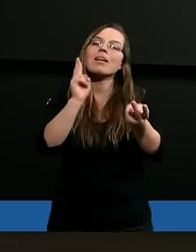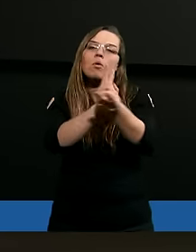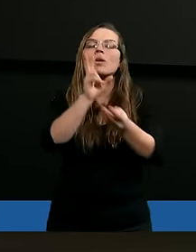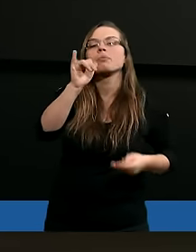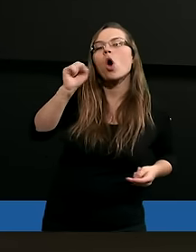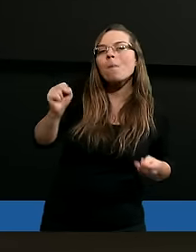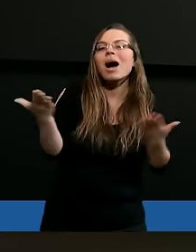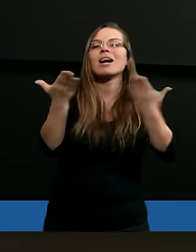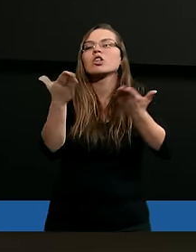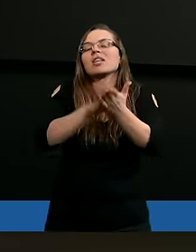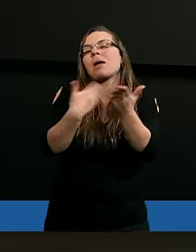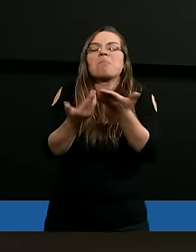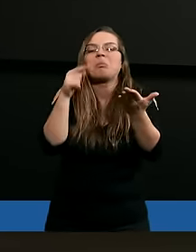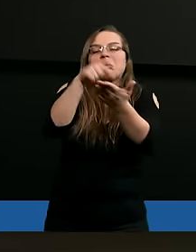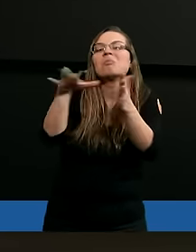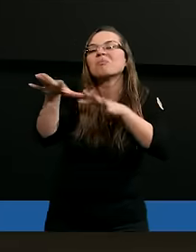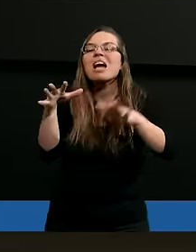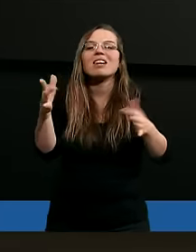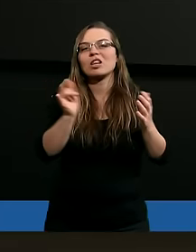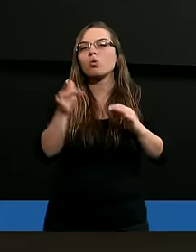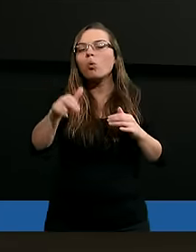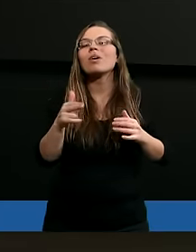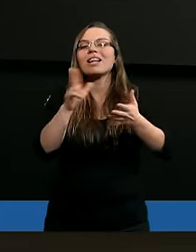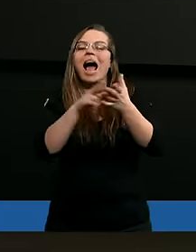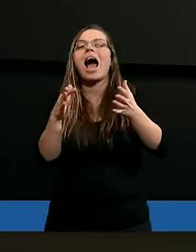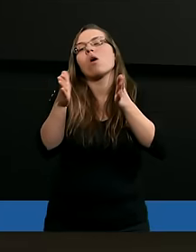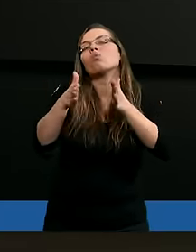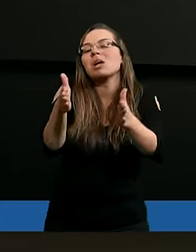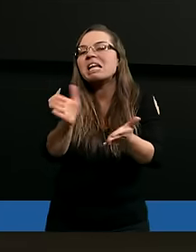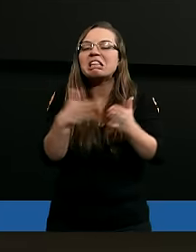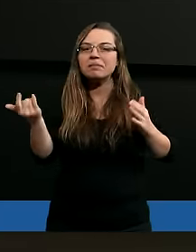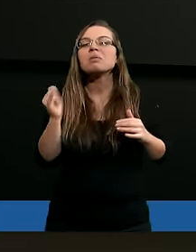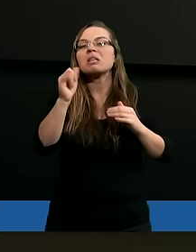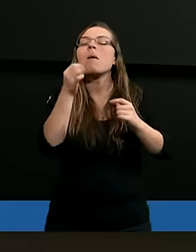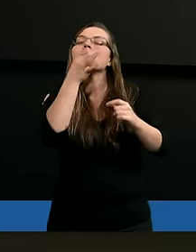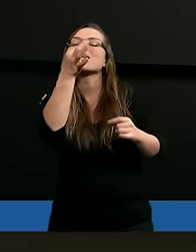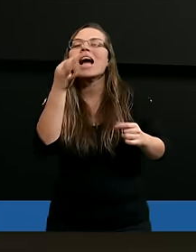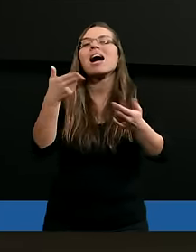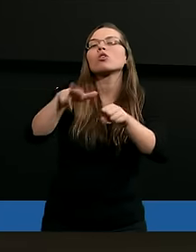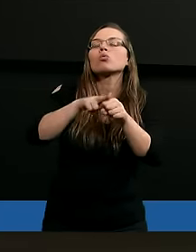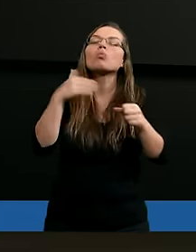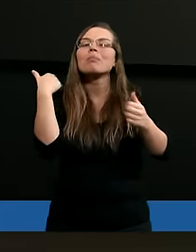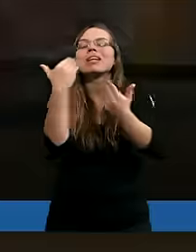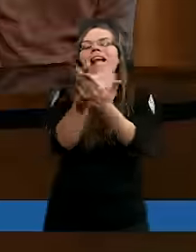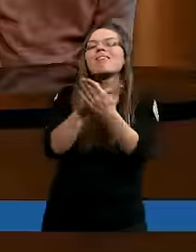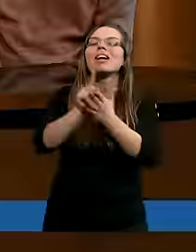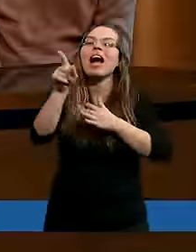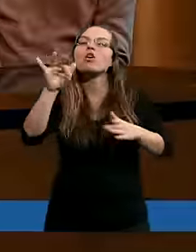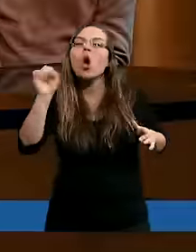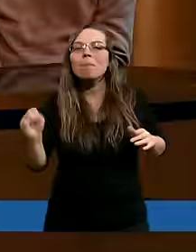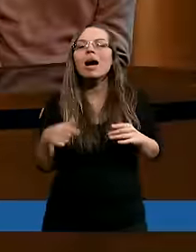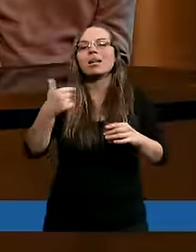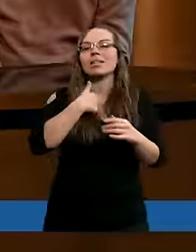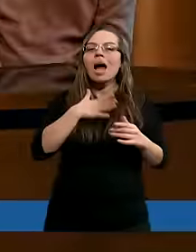tam na tych pięknych, złotych ulicach. Czy jest jakieś pytanie, które byście może zadali? Ja